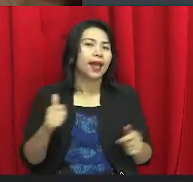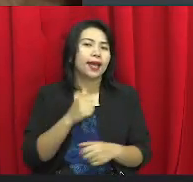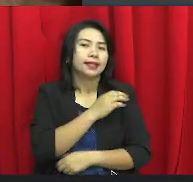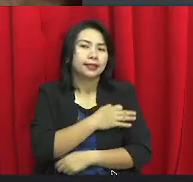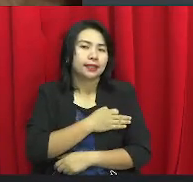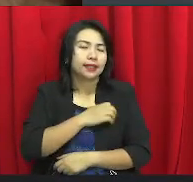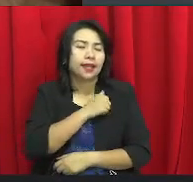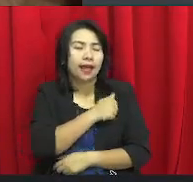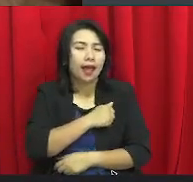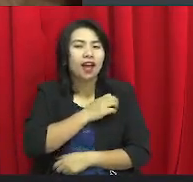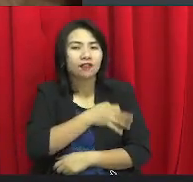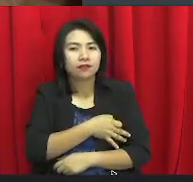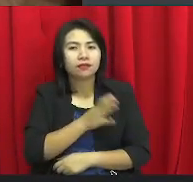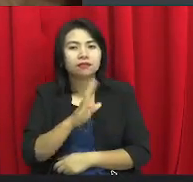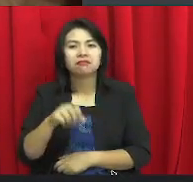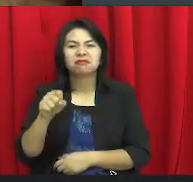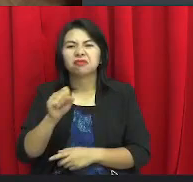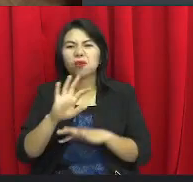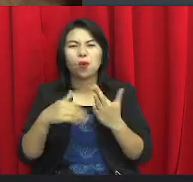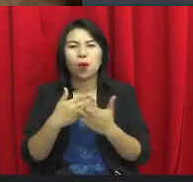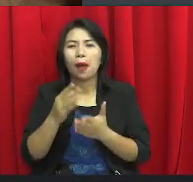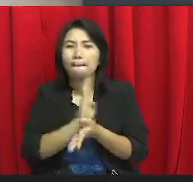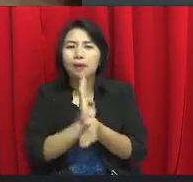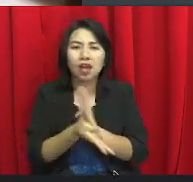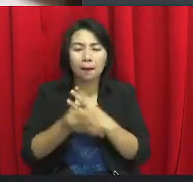nag-wave ho lahat. So ngayon mga kapatid,